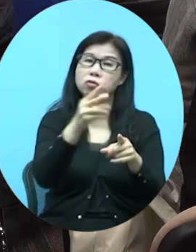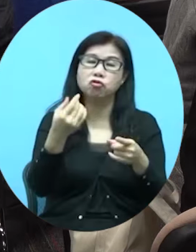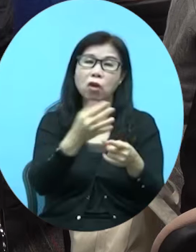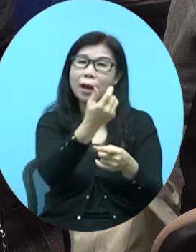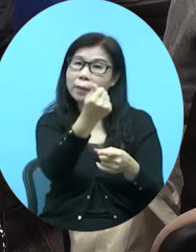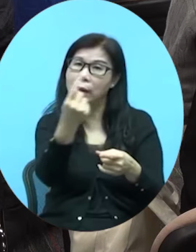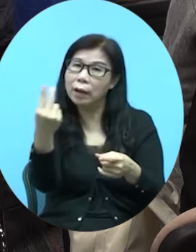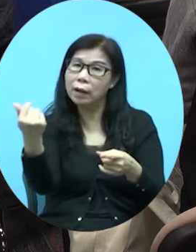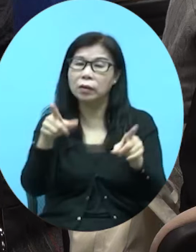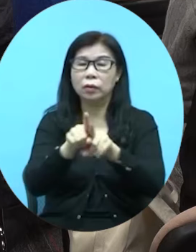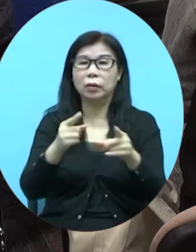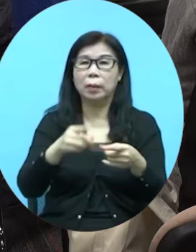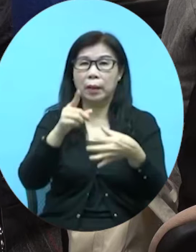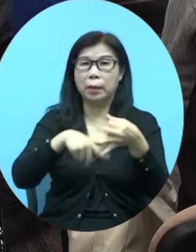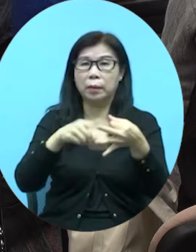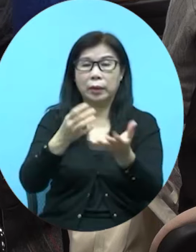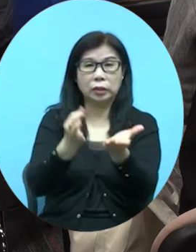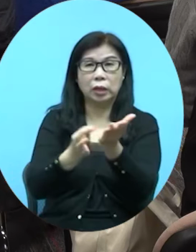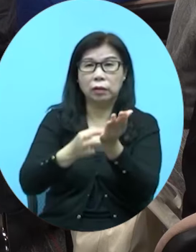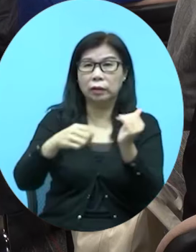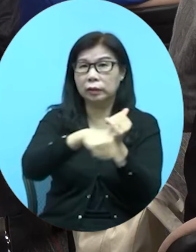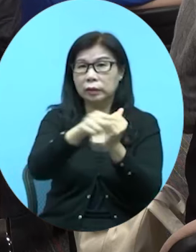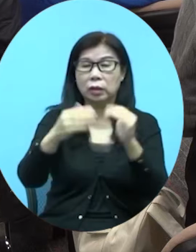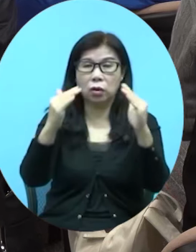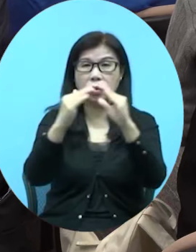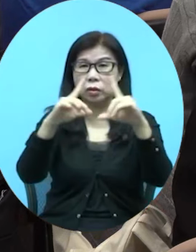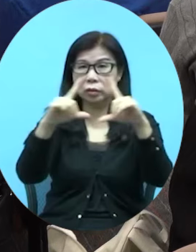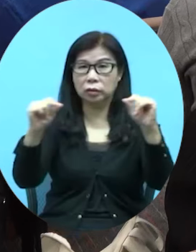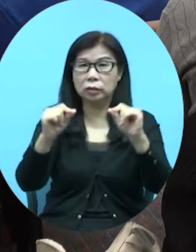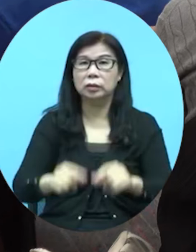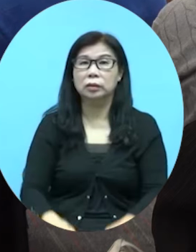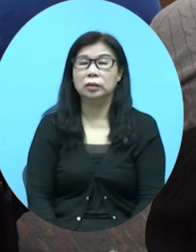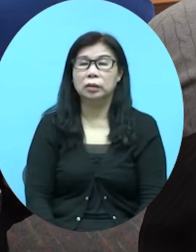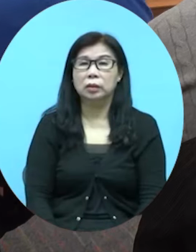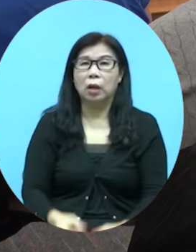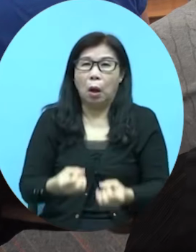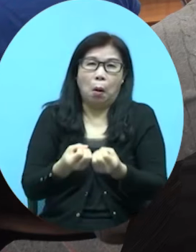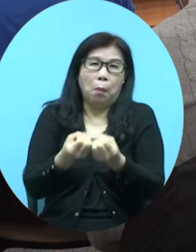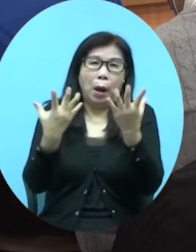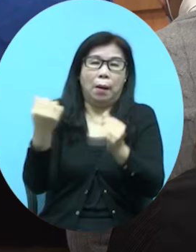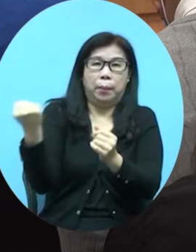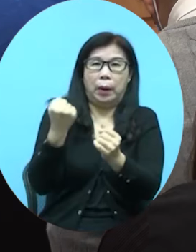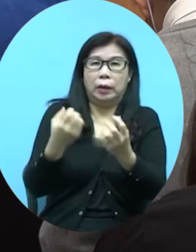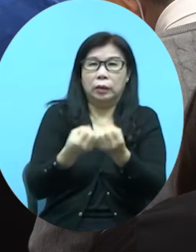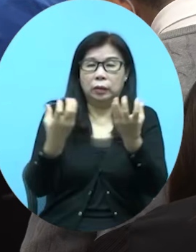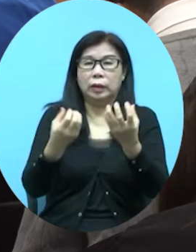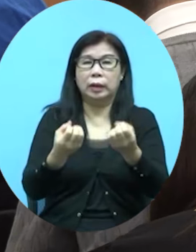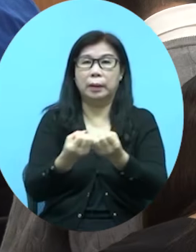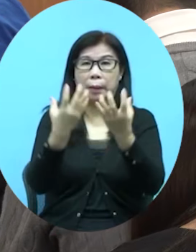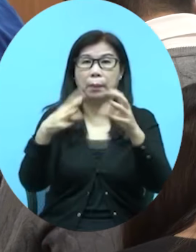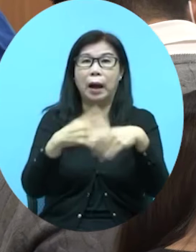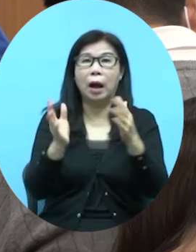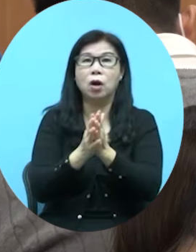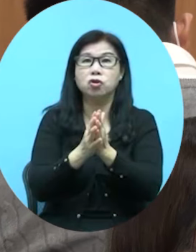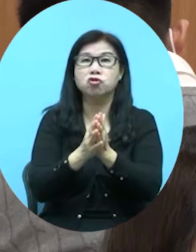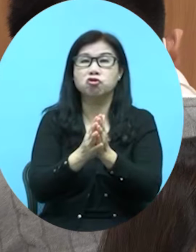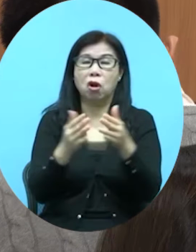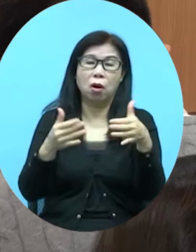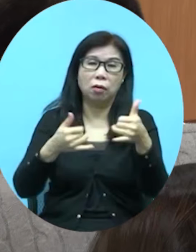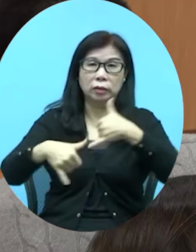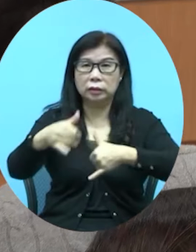什么地方有没有地址呢另外那个劲爆娱乐制作公司